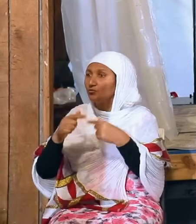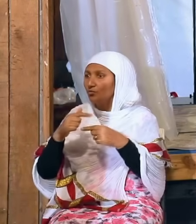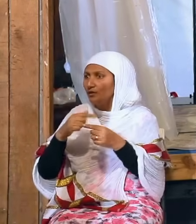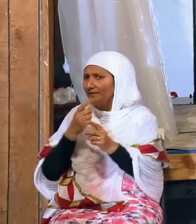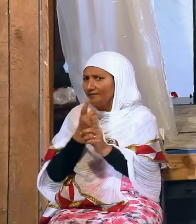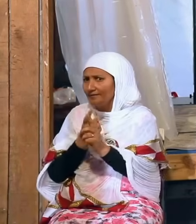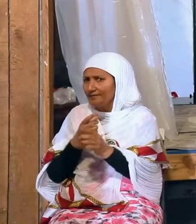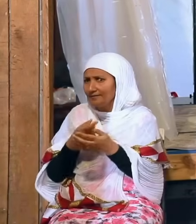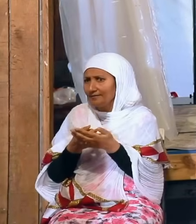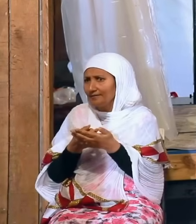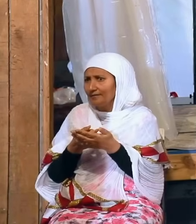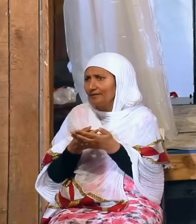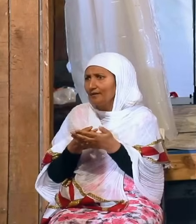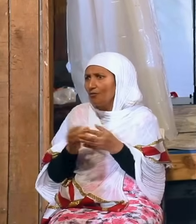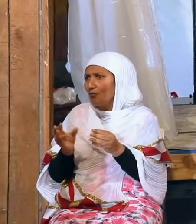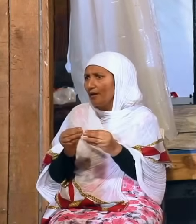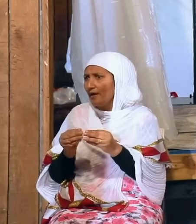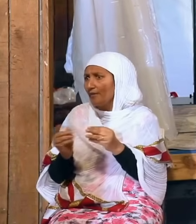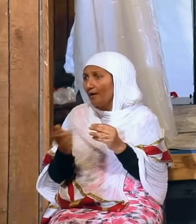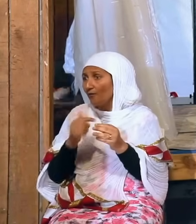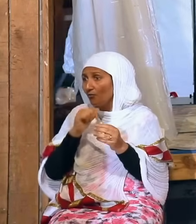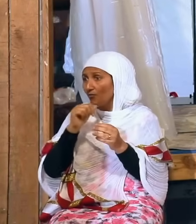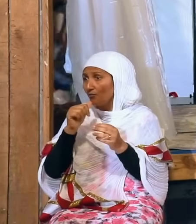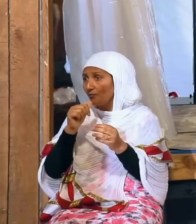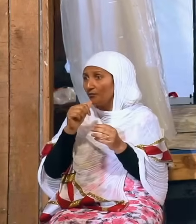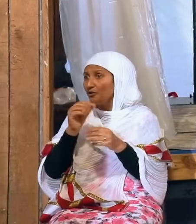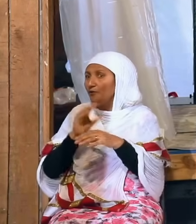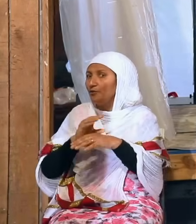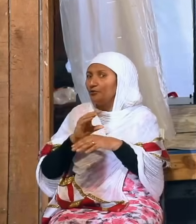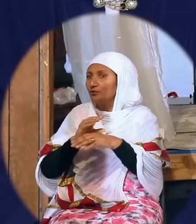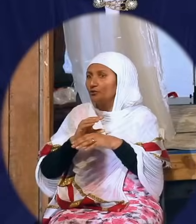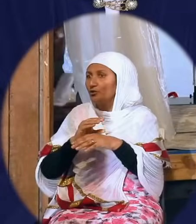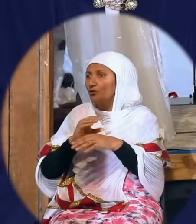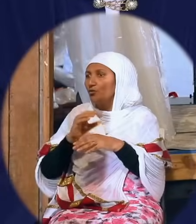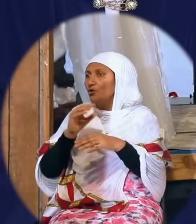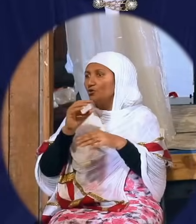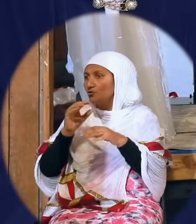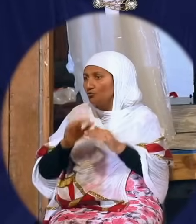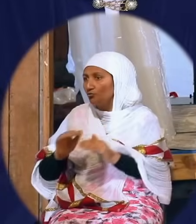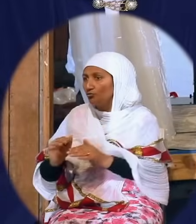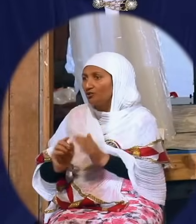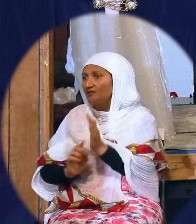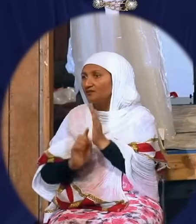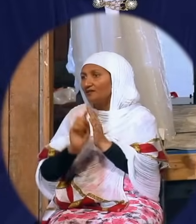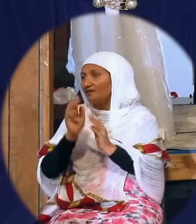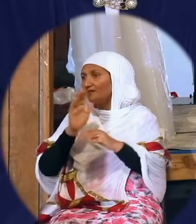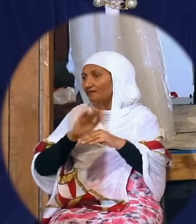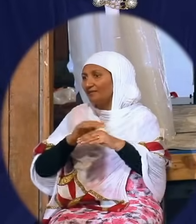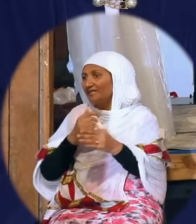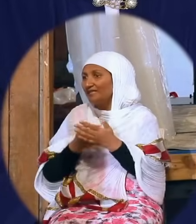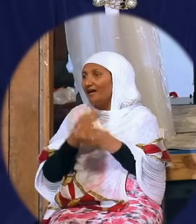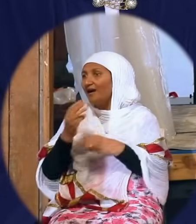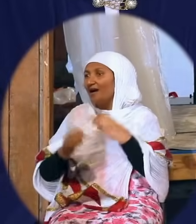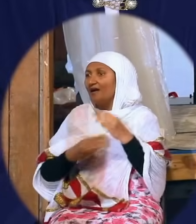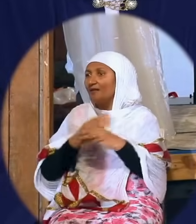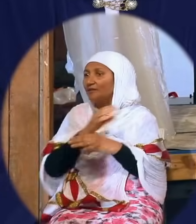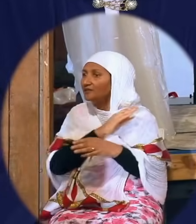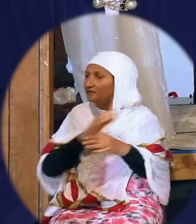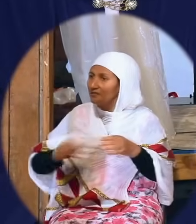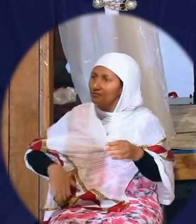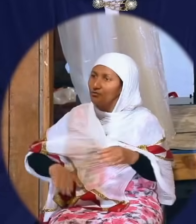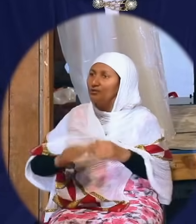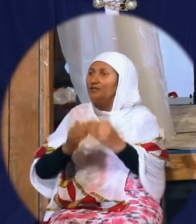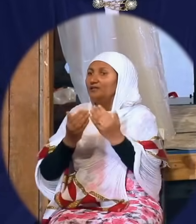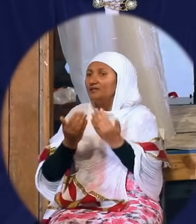ልክ እንደዚህ አይነት ጉባኤ እንኳን ባይሆን በየአጥቢያው የልጅ አስተዳደግ በዚህ ዓለም ላይ ክርስቲያኖችን እንዴት ውጤታማ ልጅ